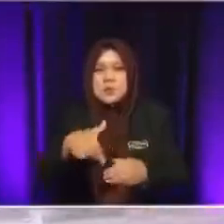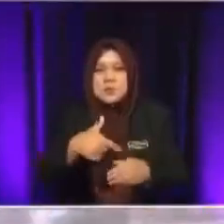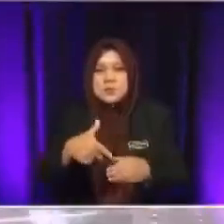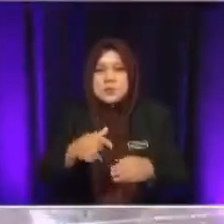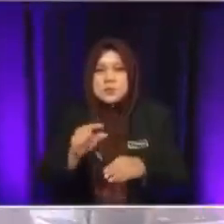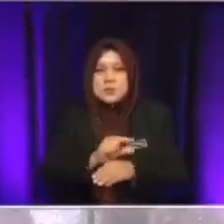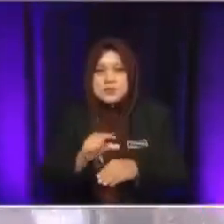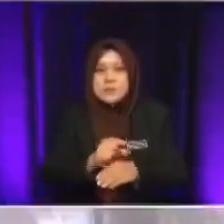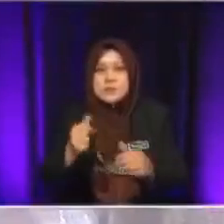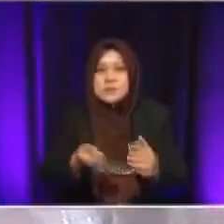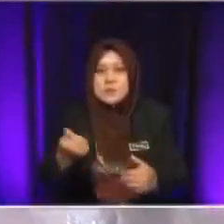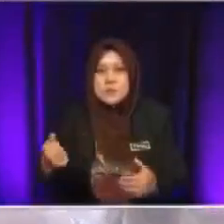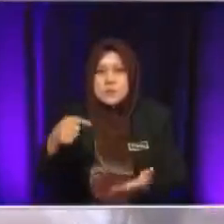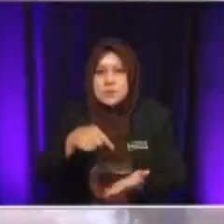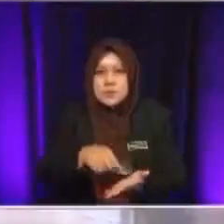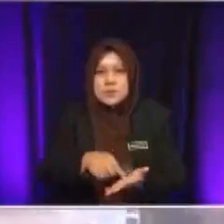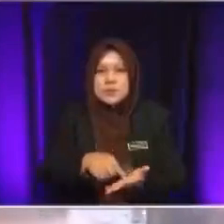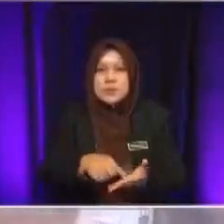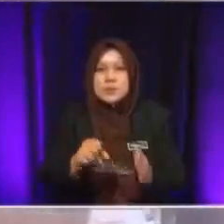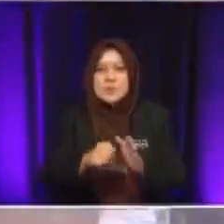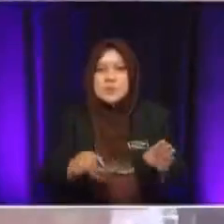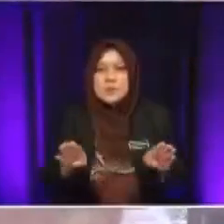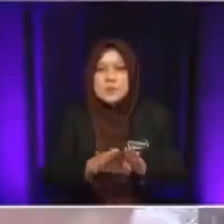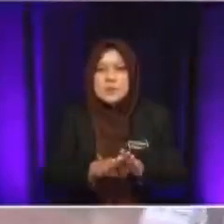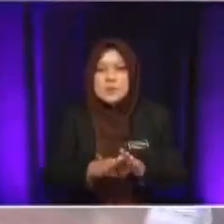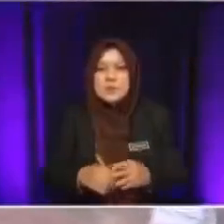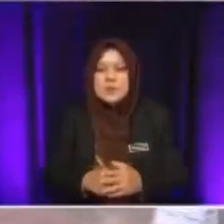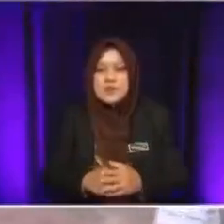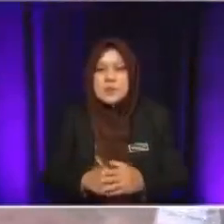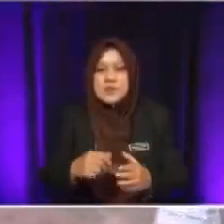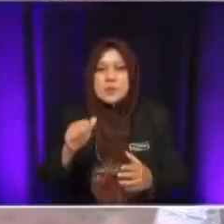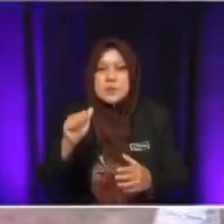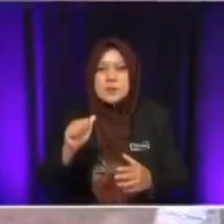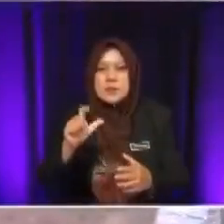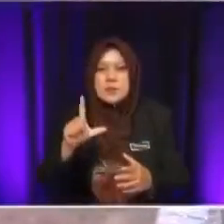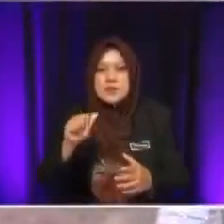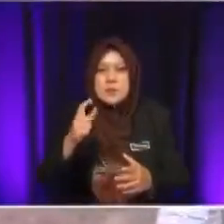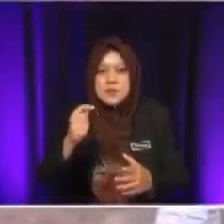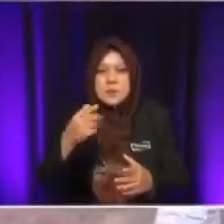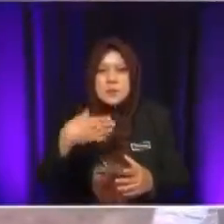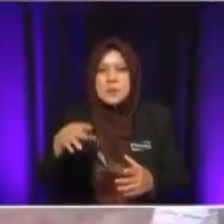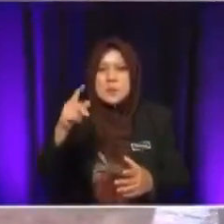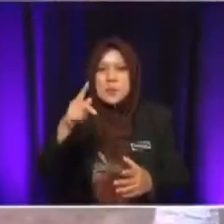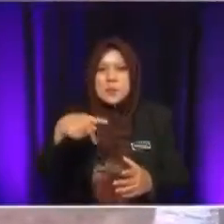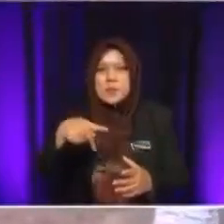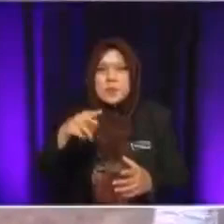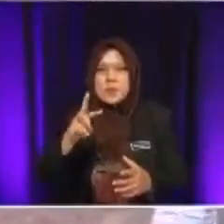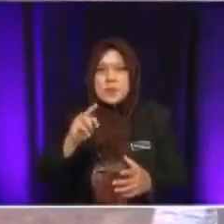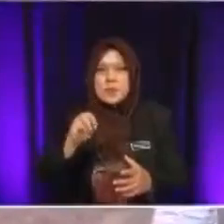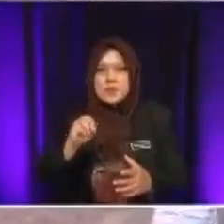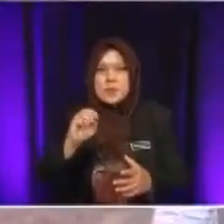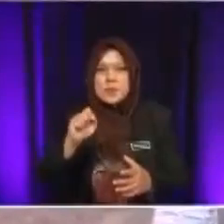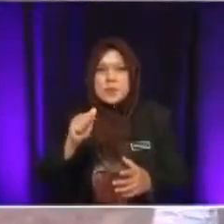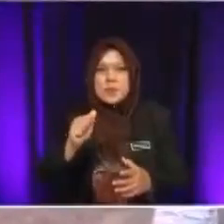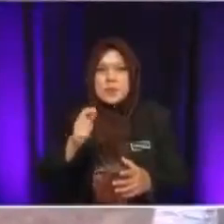boleh gunakan alatan ni. Okey, alatan ni kita panggil sebagai soldering iron ataupun alat pematri. Okey, alat pematri ni yang kita gunakan untuk lubangkan